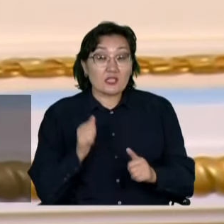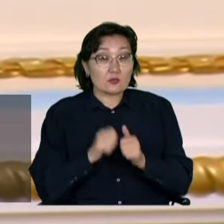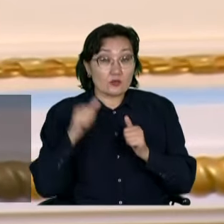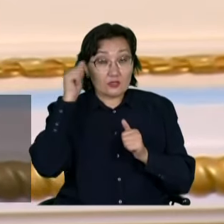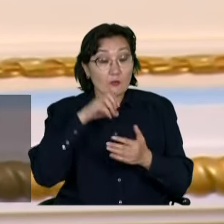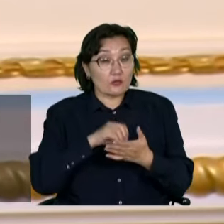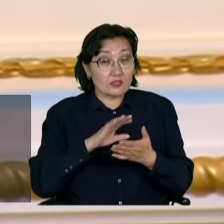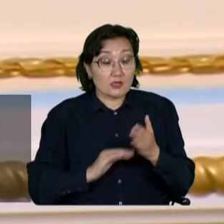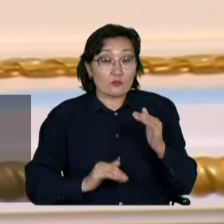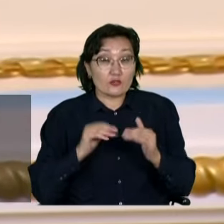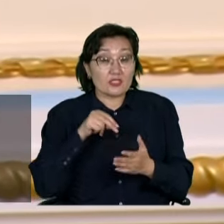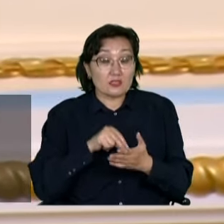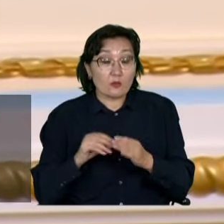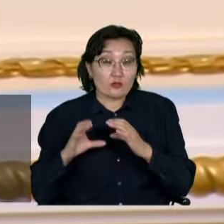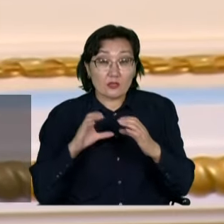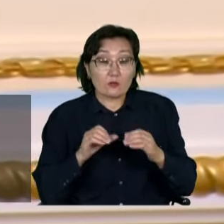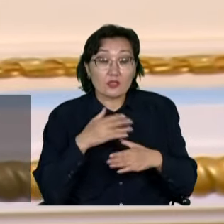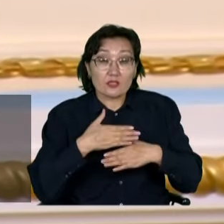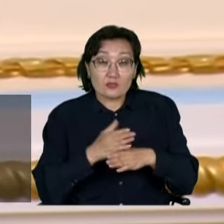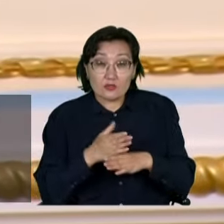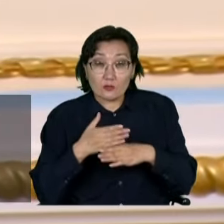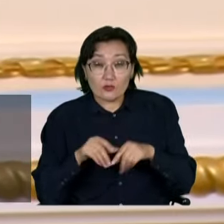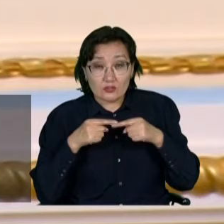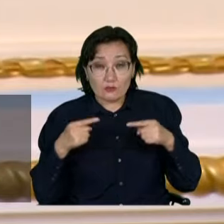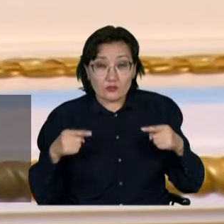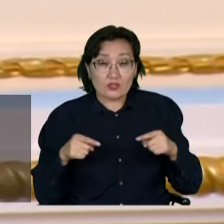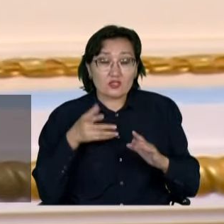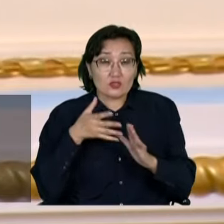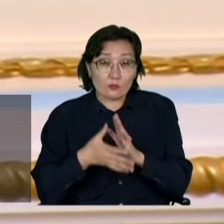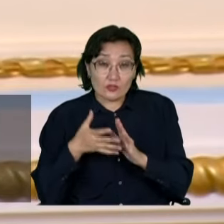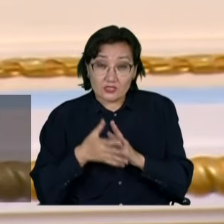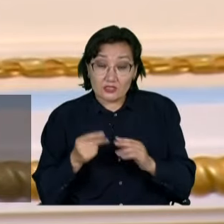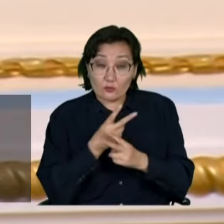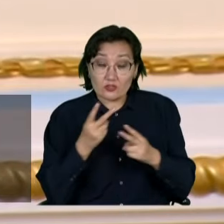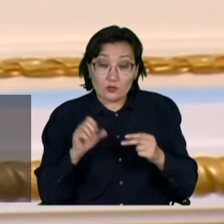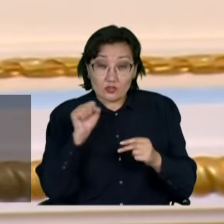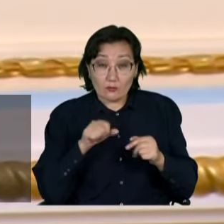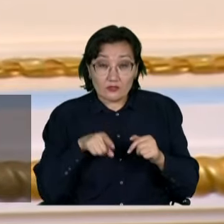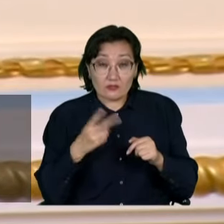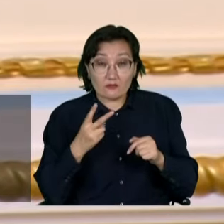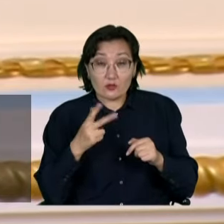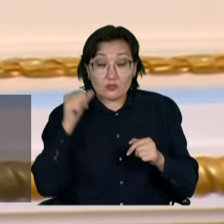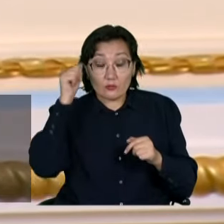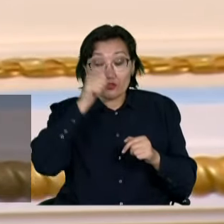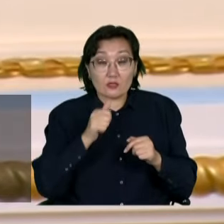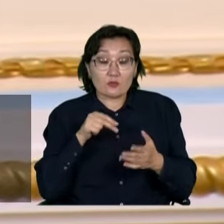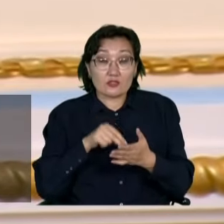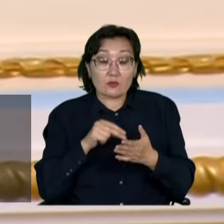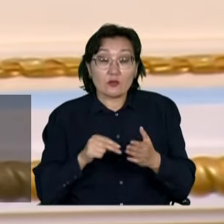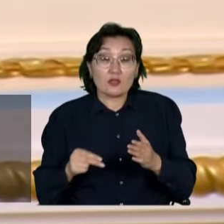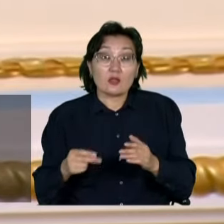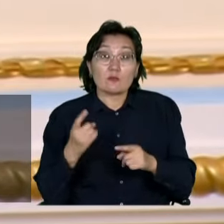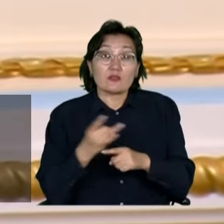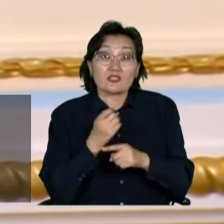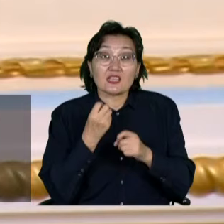Ежегодно фиксируется рост цен на автобусы, их запасные части и иные неотложные расходы. Несмотря на то, что в августе 2023 года тариф за проезд впервые